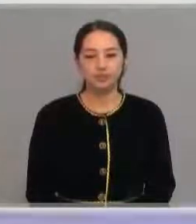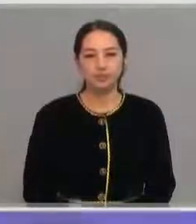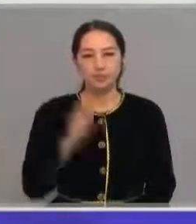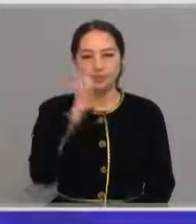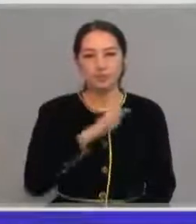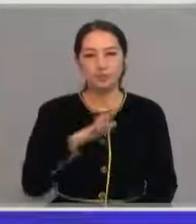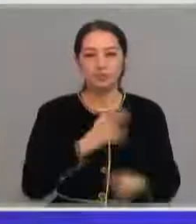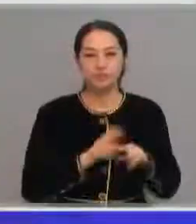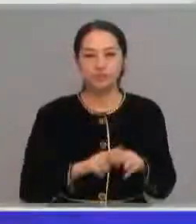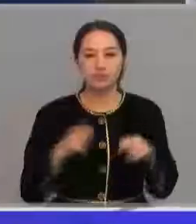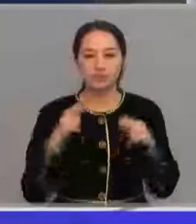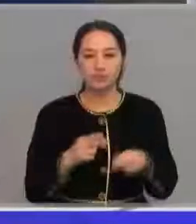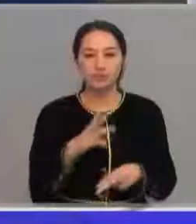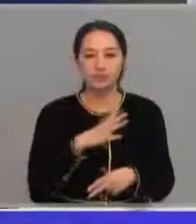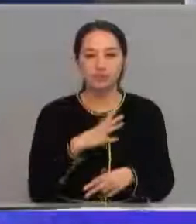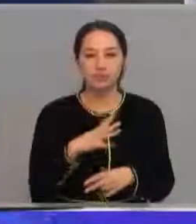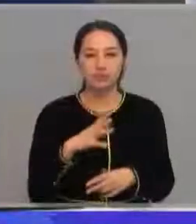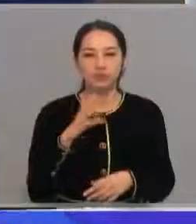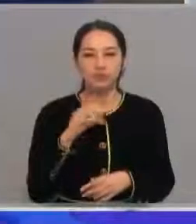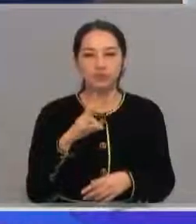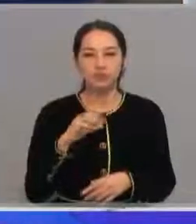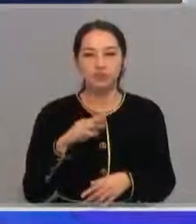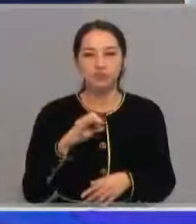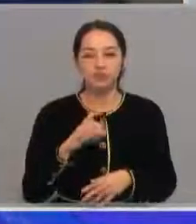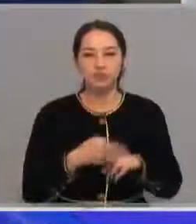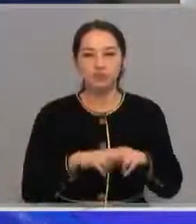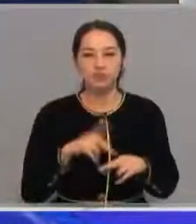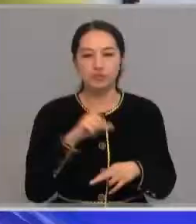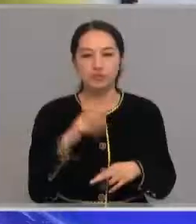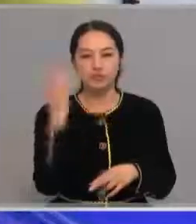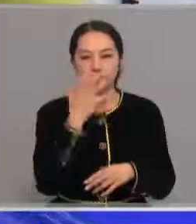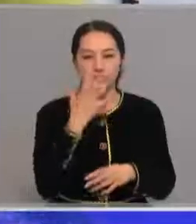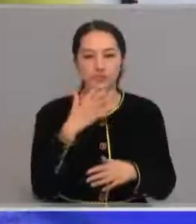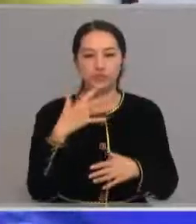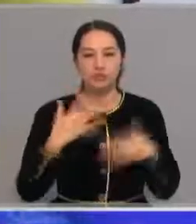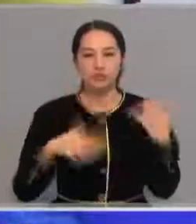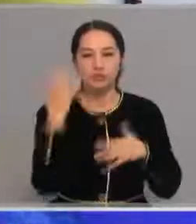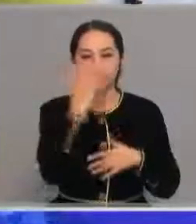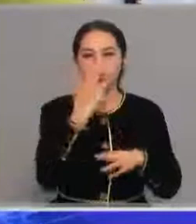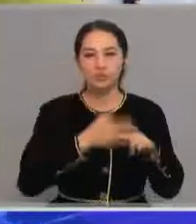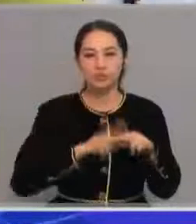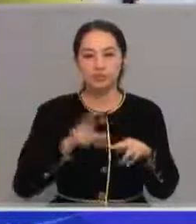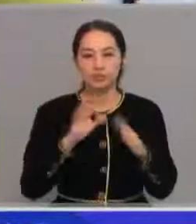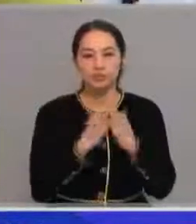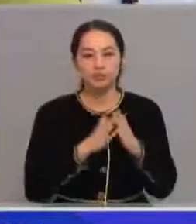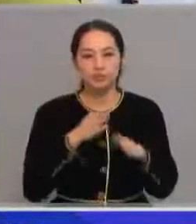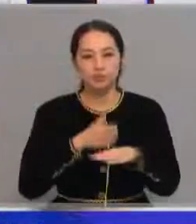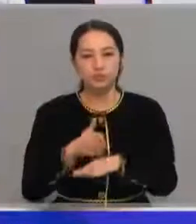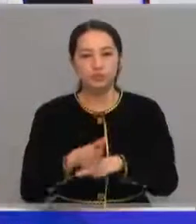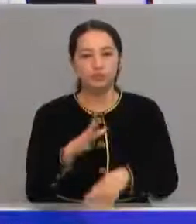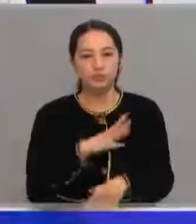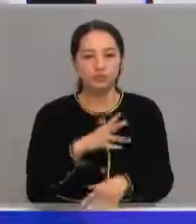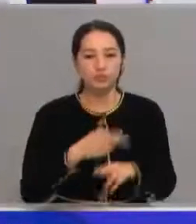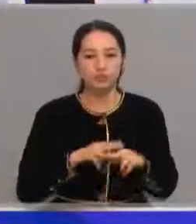Ел астанасынан келген қос сенатор мүмкіндігі шектеулі жандардың мәселесін арқау етіп, зағип жандарға арналған кітапханаға бас сұқты. Өткен